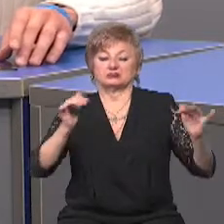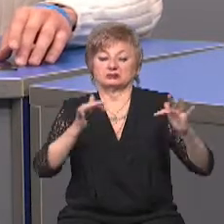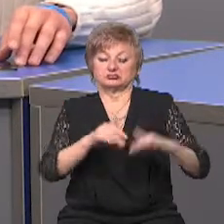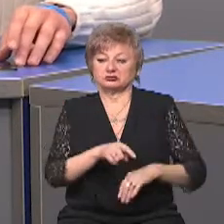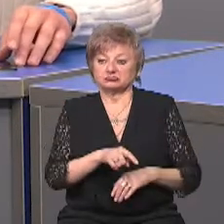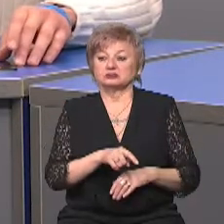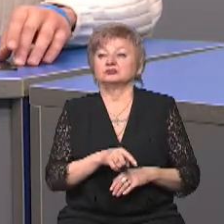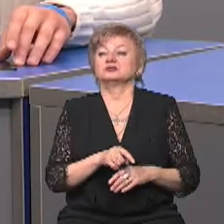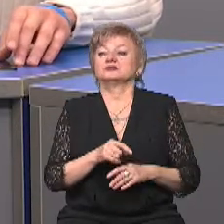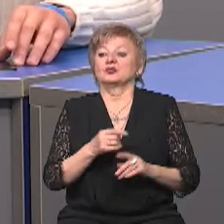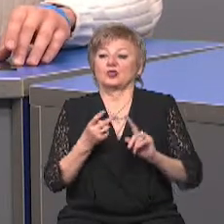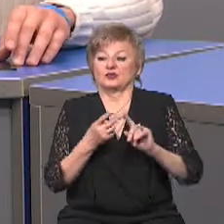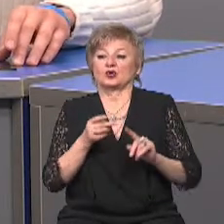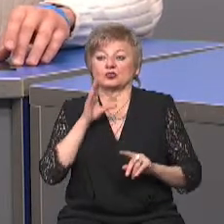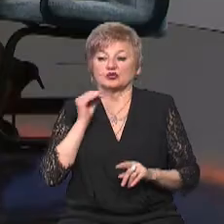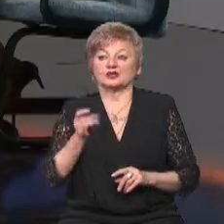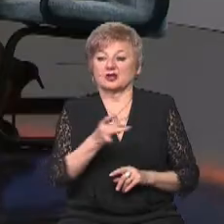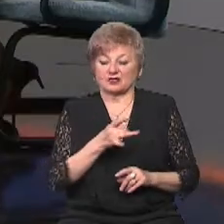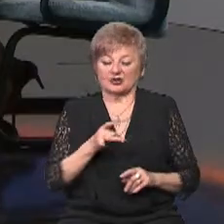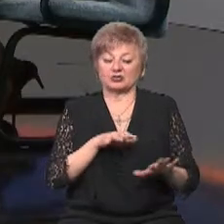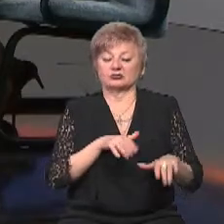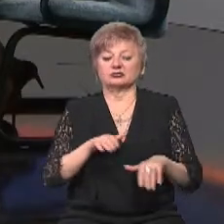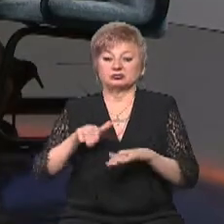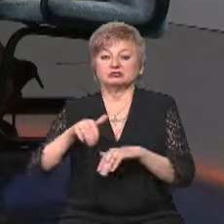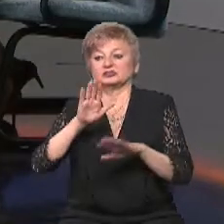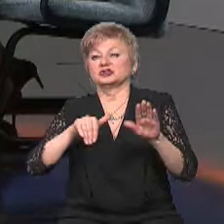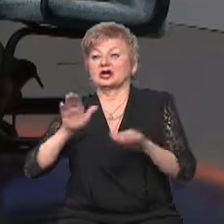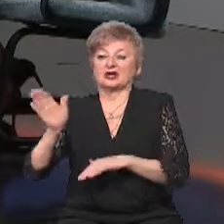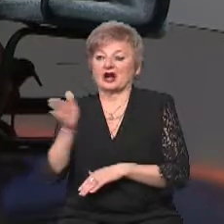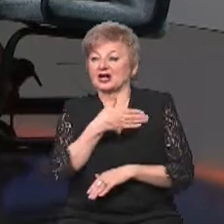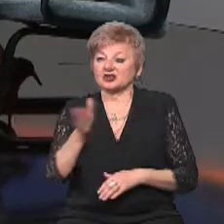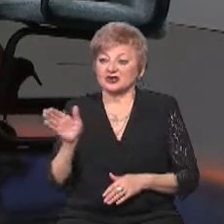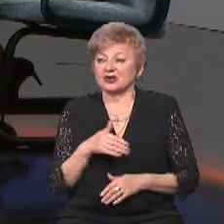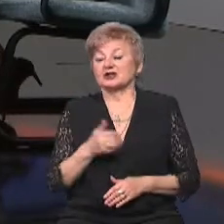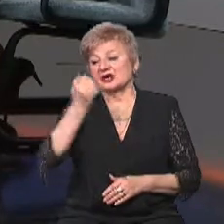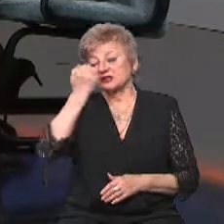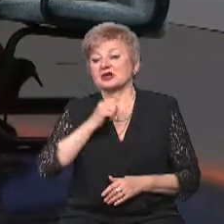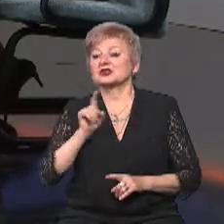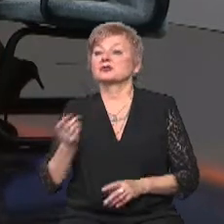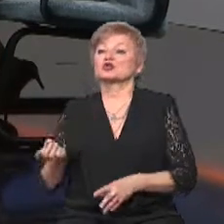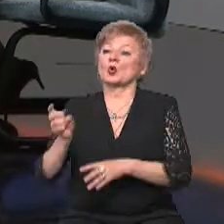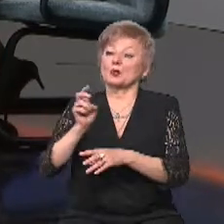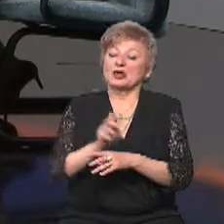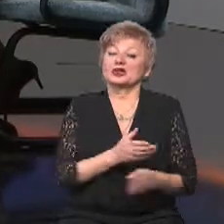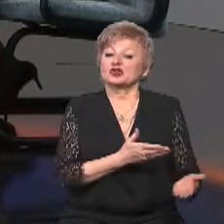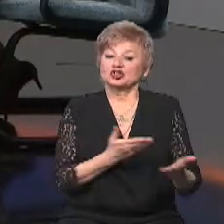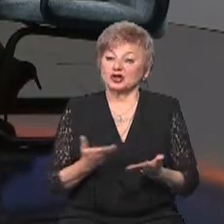по второму Шученковському району. Я вам дуже дякую, що сьогодні прийшли до нас. Будемо також